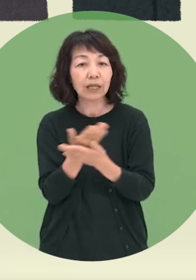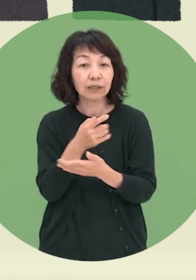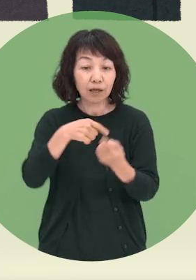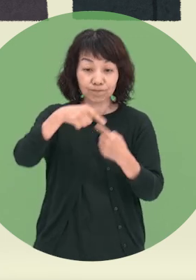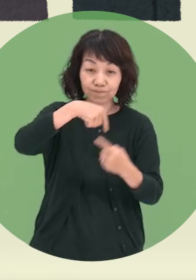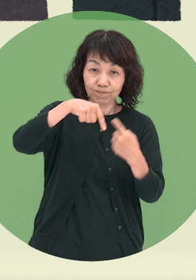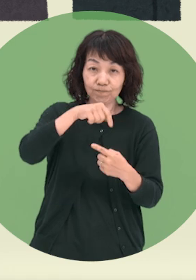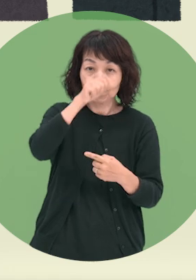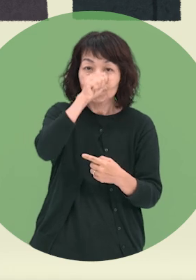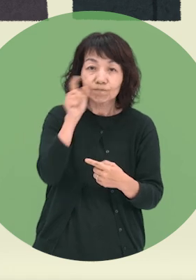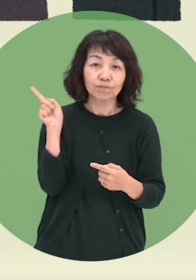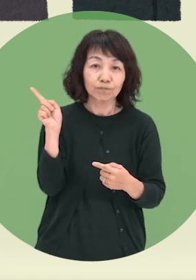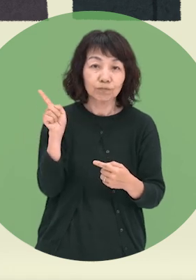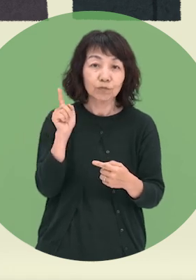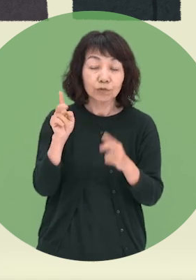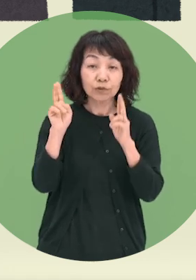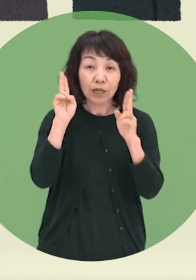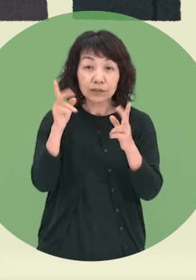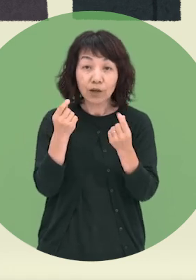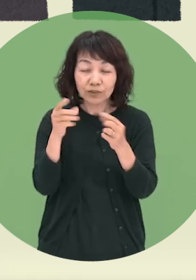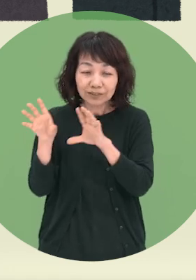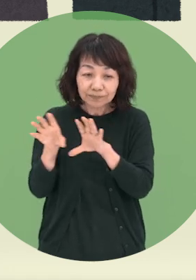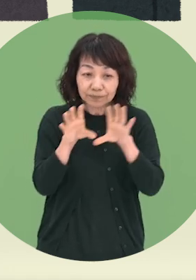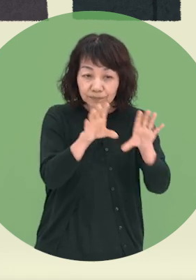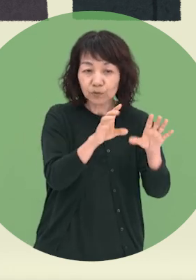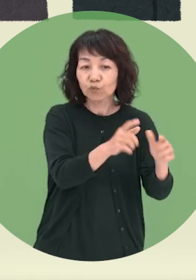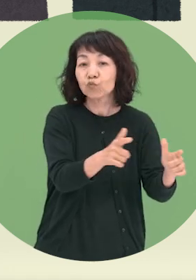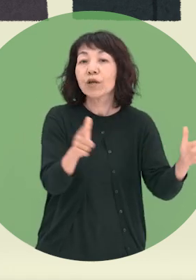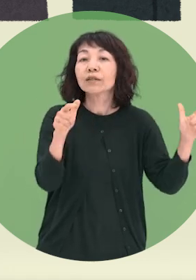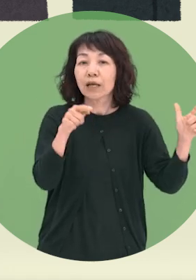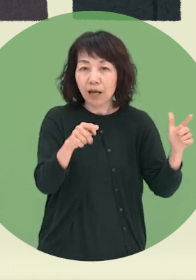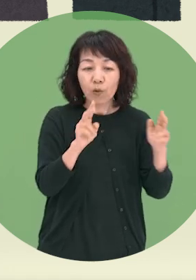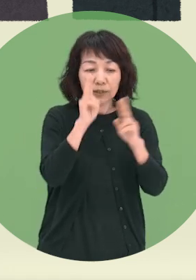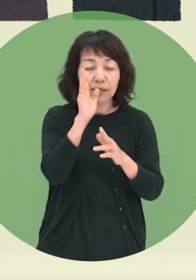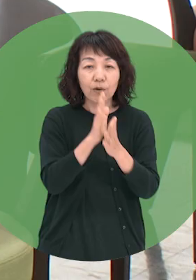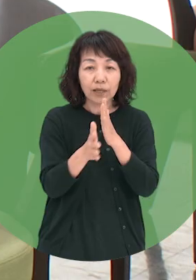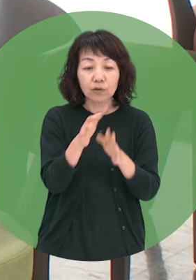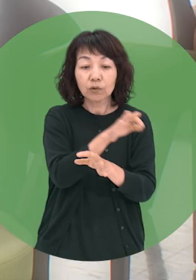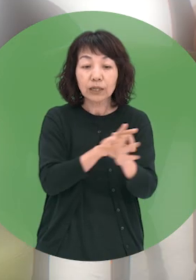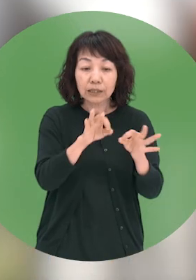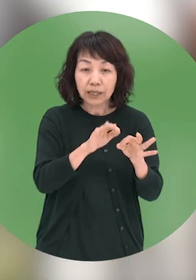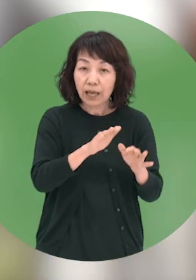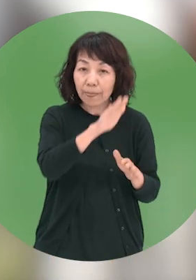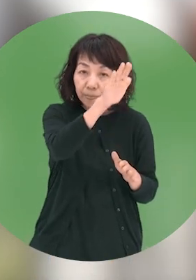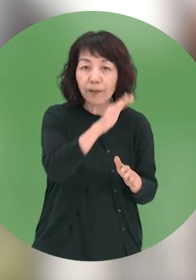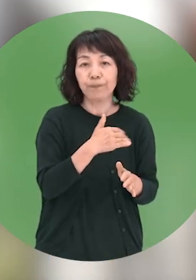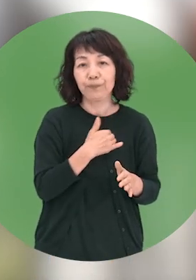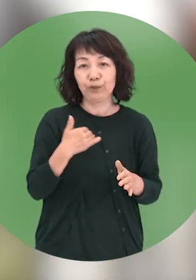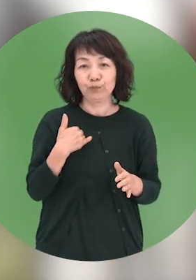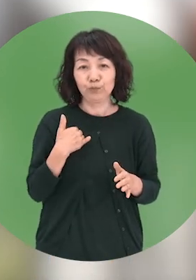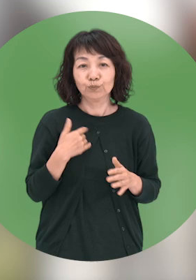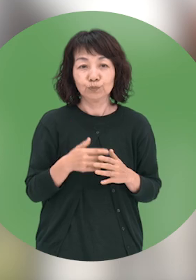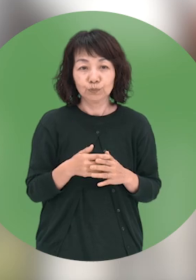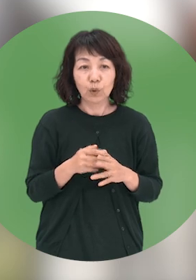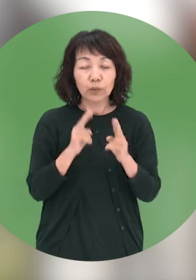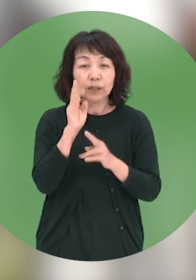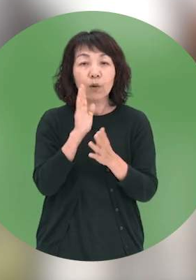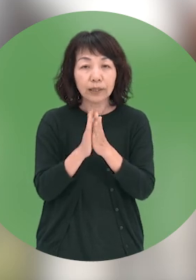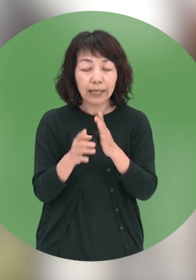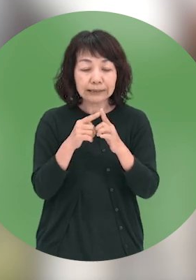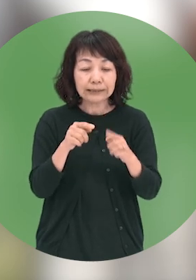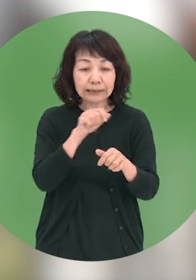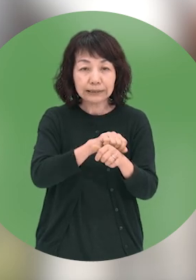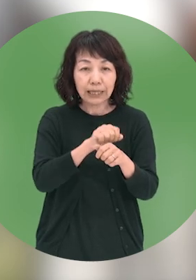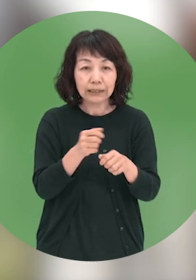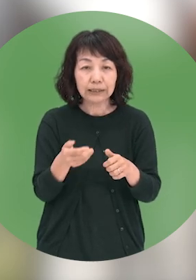さん増えれば沖縄県の経済も活性化されるわよね。 沖縄県人材育成企業として認証され